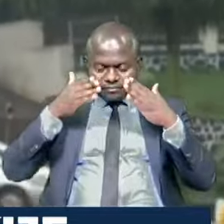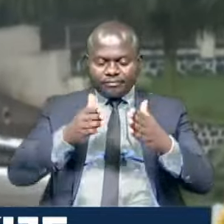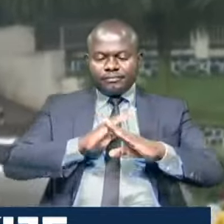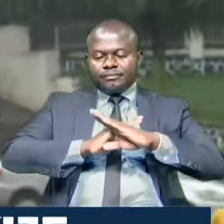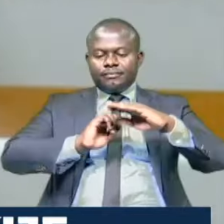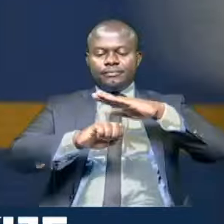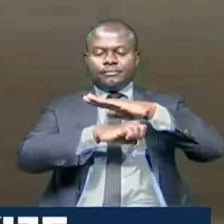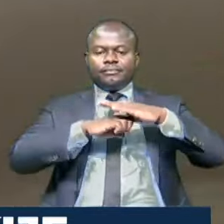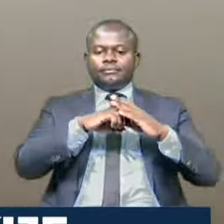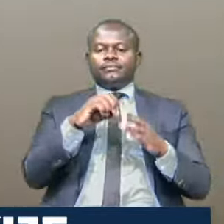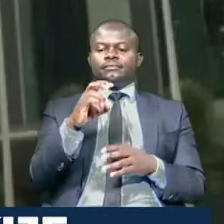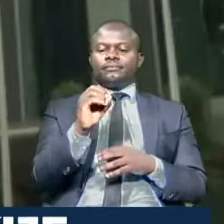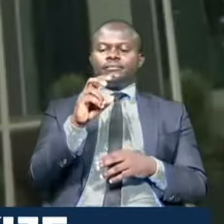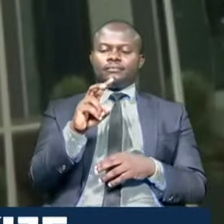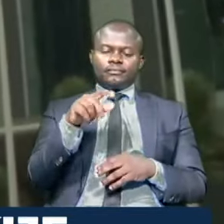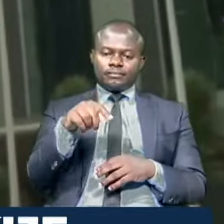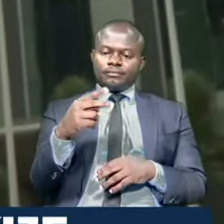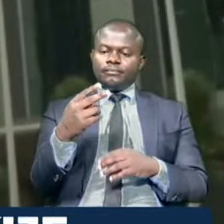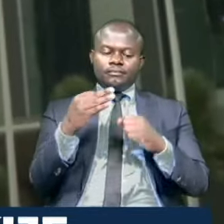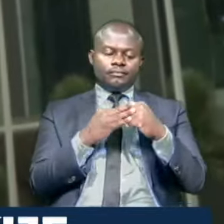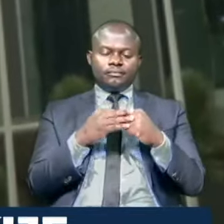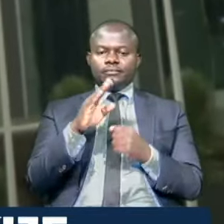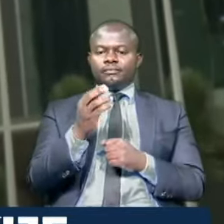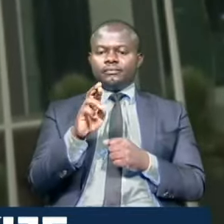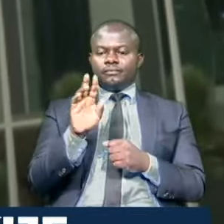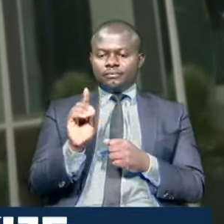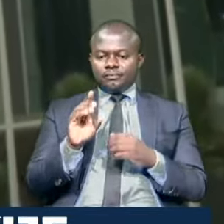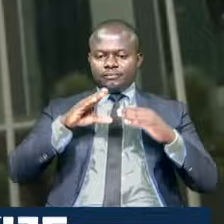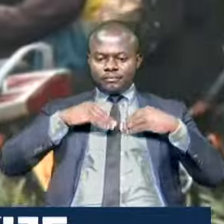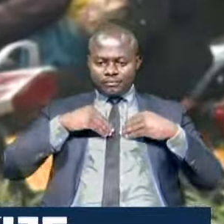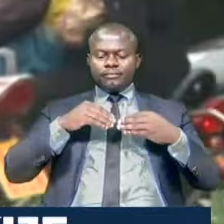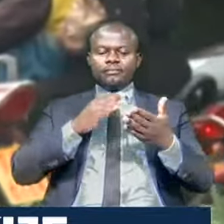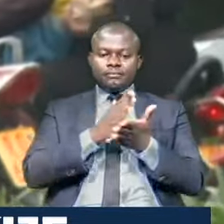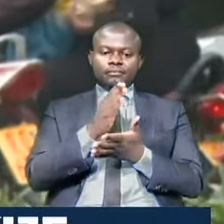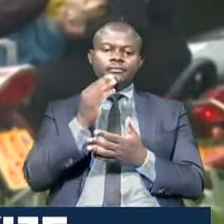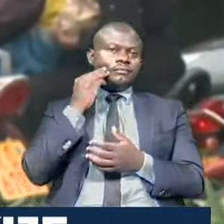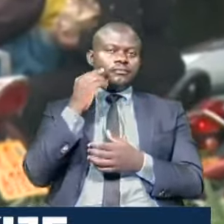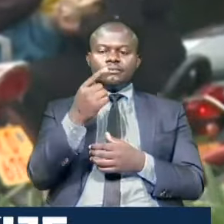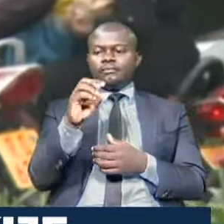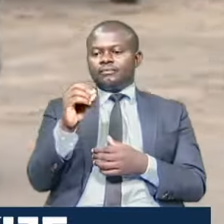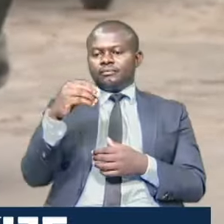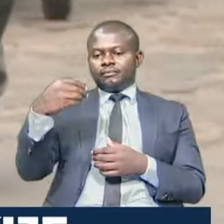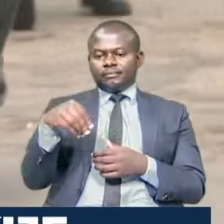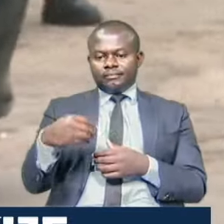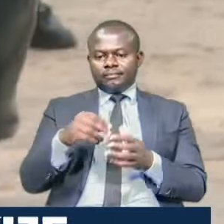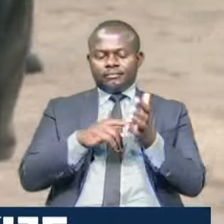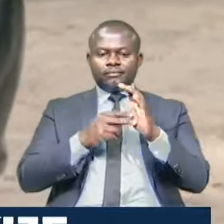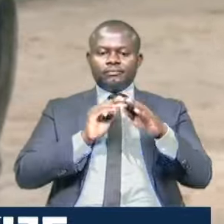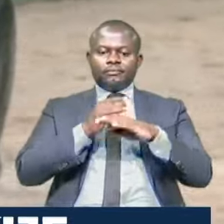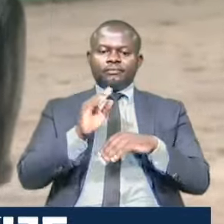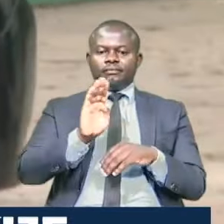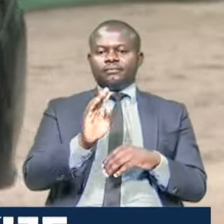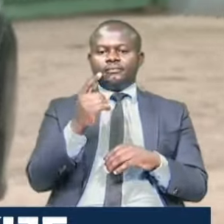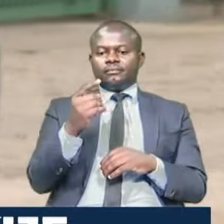ibidukikije COP 28 Banki y'Amajyambere y'u Rwanda BRD yemerewe bidasubirwaho miliyoni ijana z'amadolari ni ukuvuga asaga